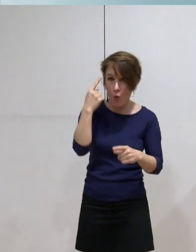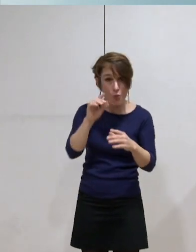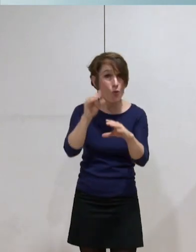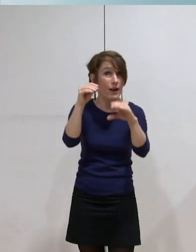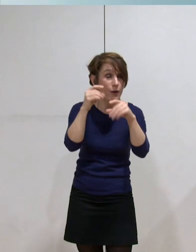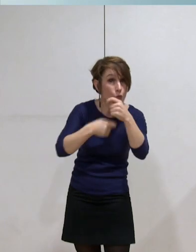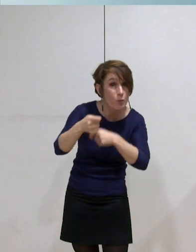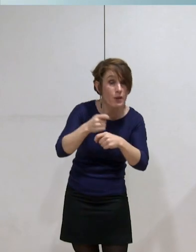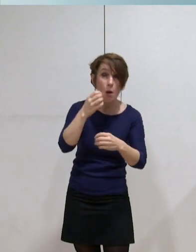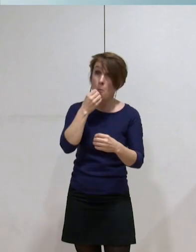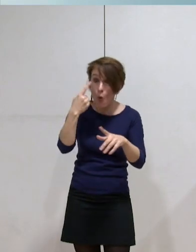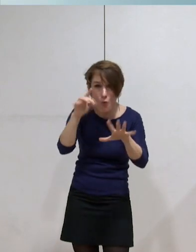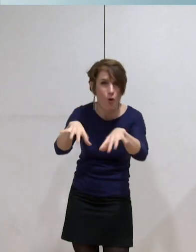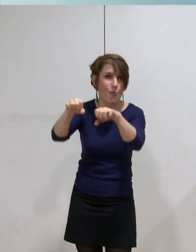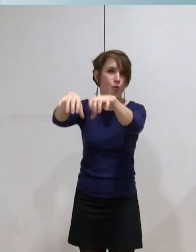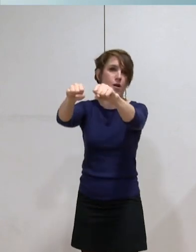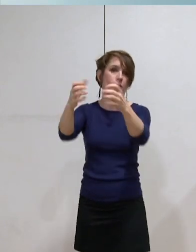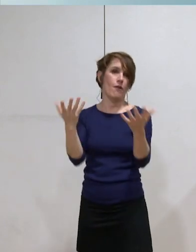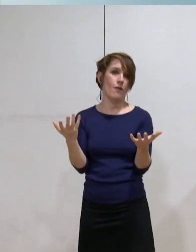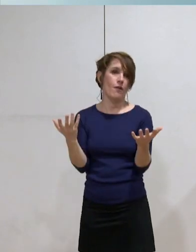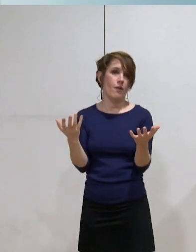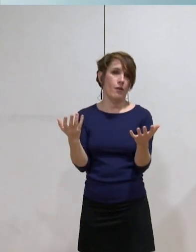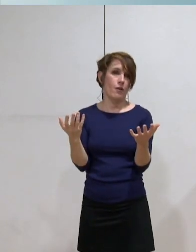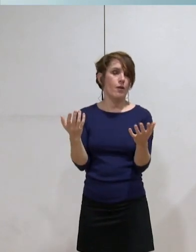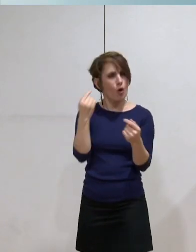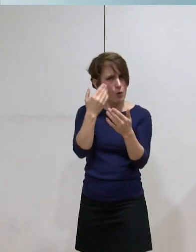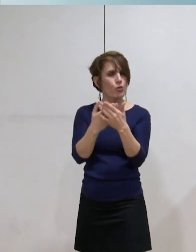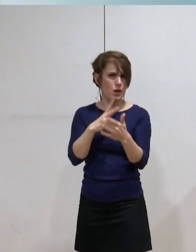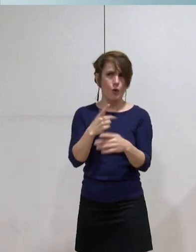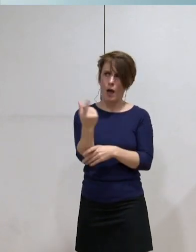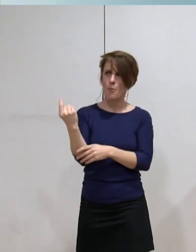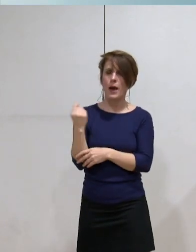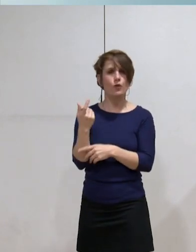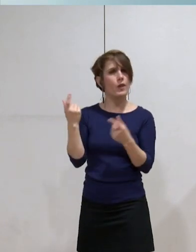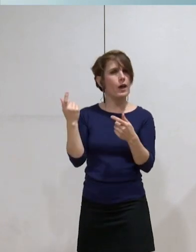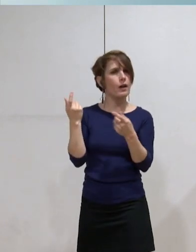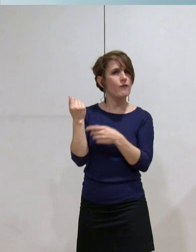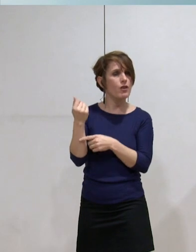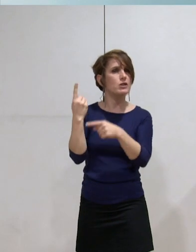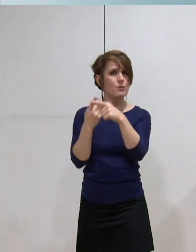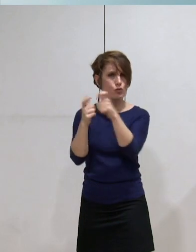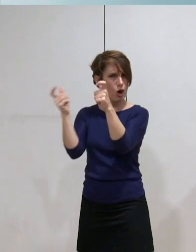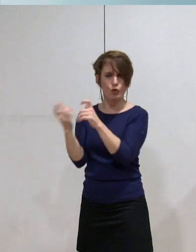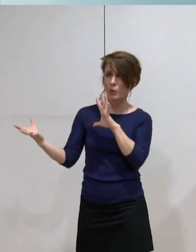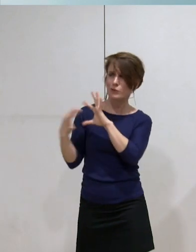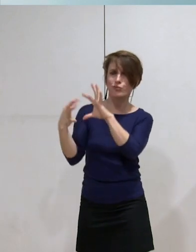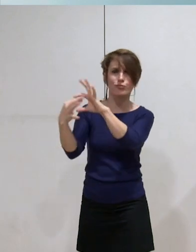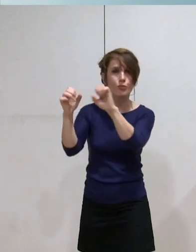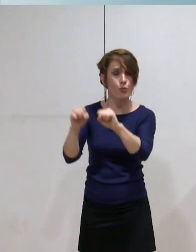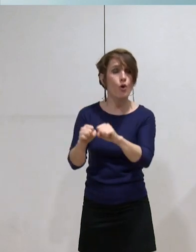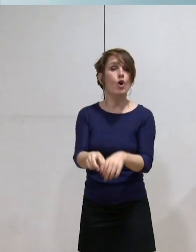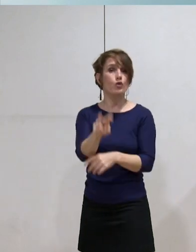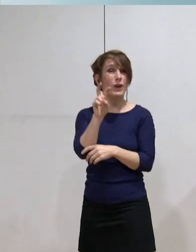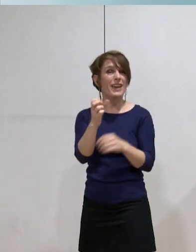l'emploi et pour lesquels nous avons à la fois des partenaires financiers et des entreprises prêts à travailler donc ce green New Deal